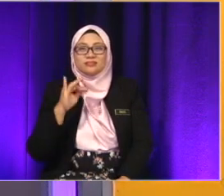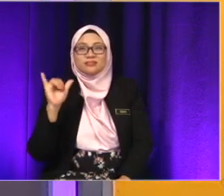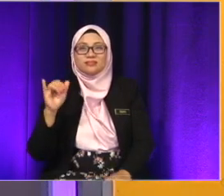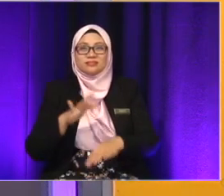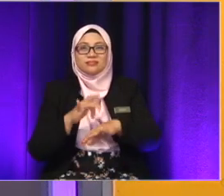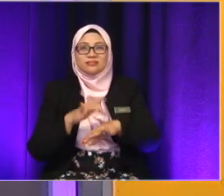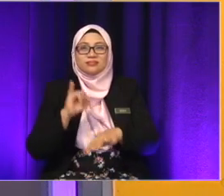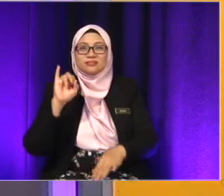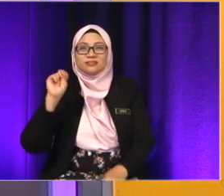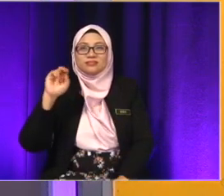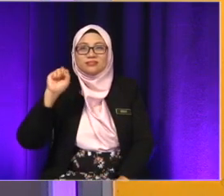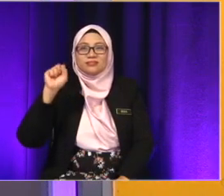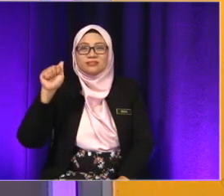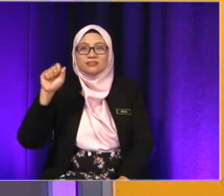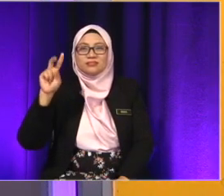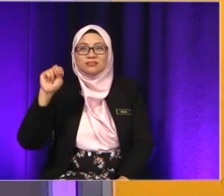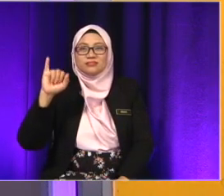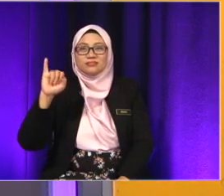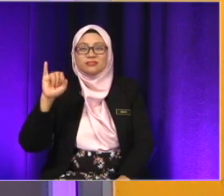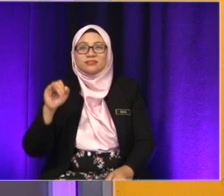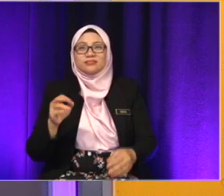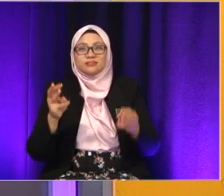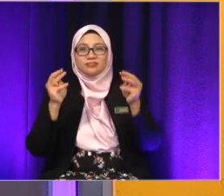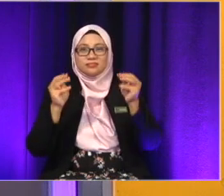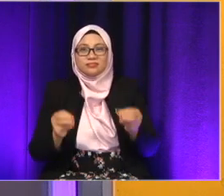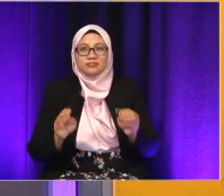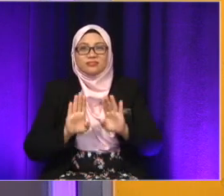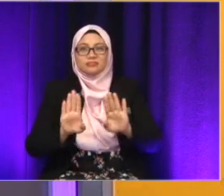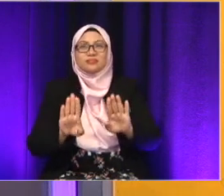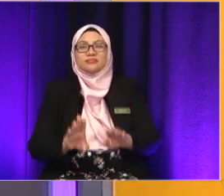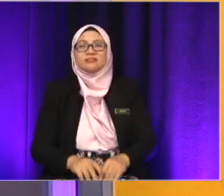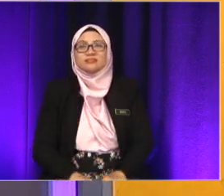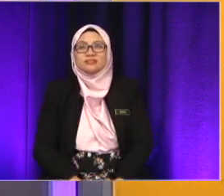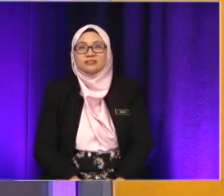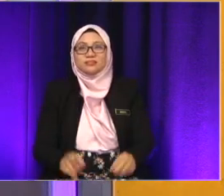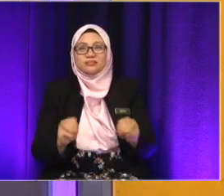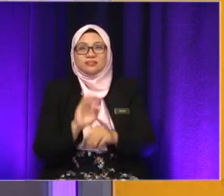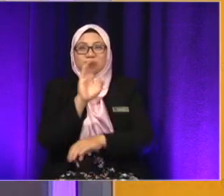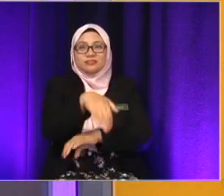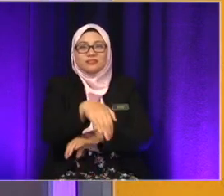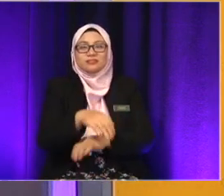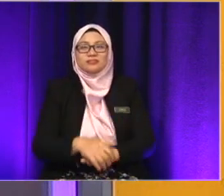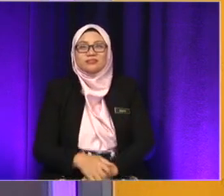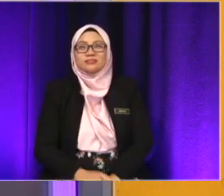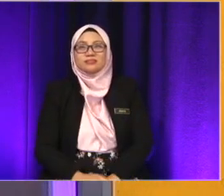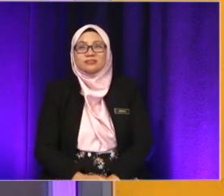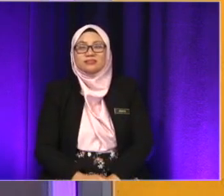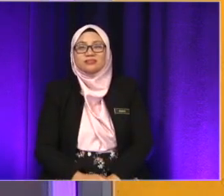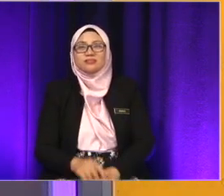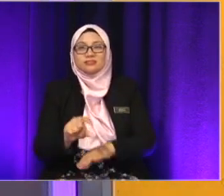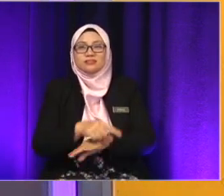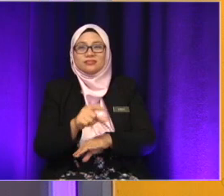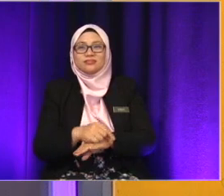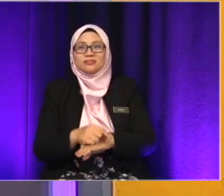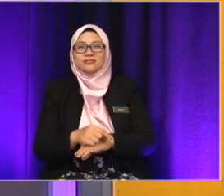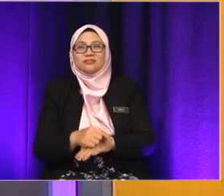Insani. Insani. Manusia yang tolak. Oh, manusia yang tolak Macam jengkaut tu kan. Kita guna tu kan. Itu insani. Tapi